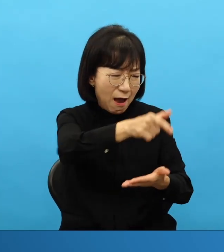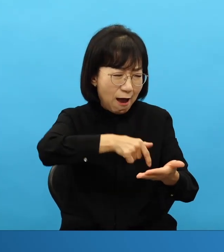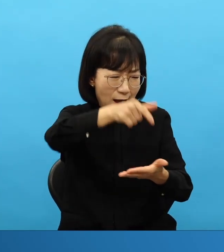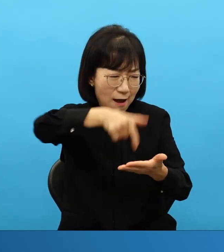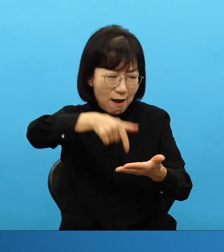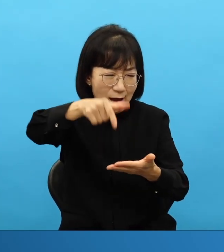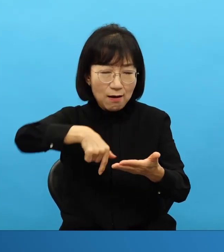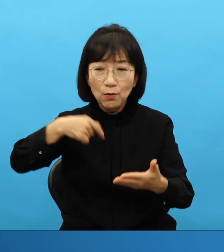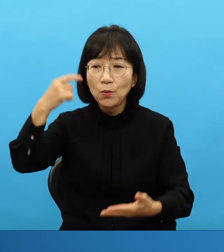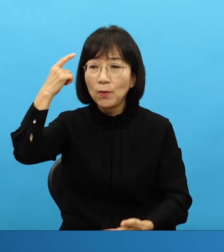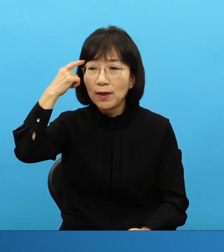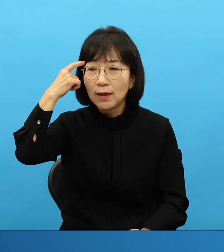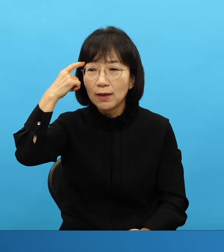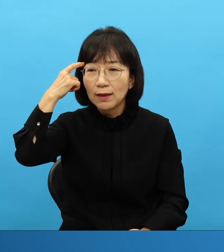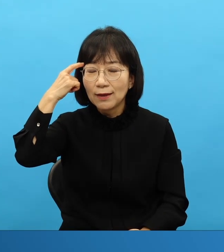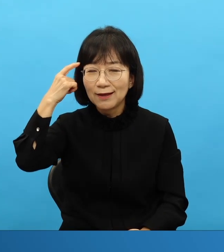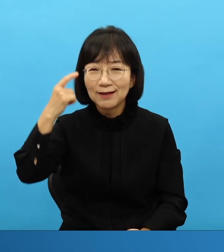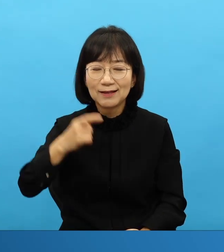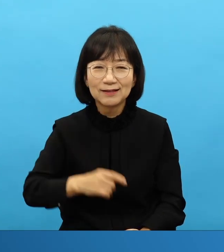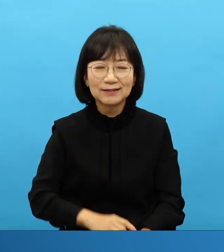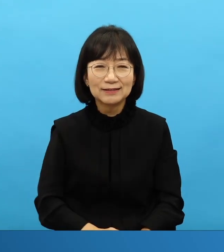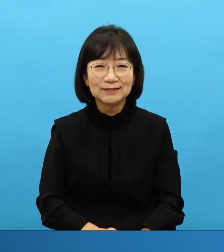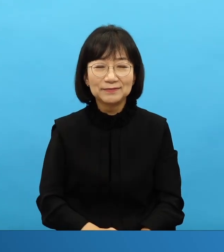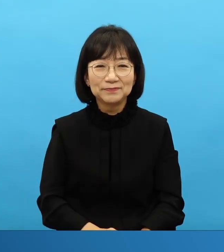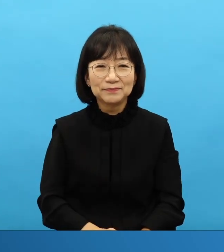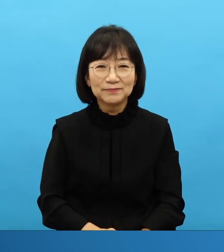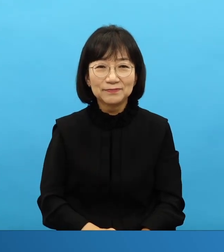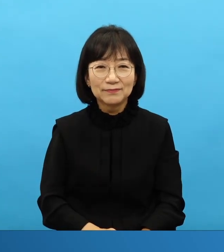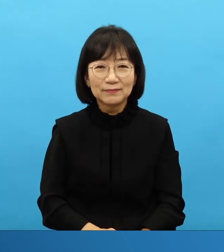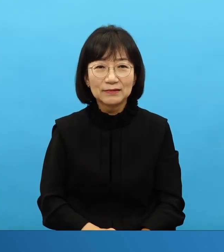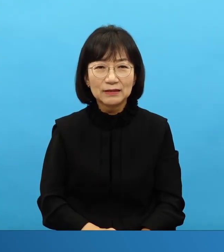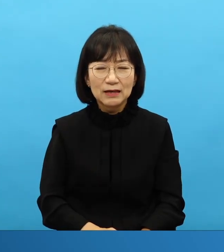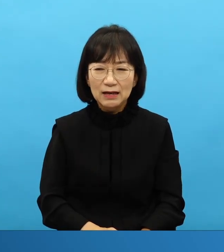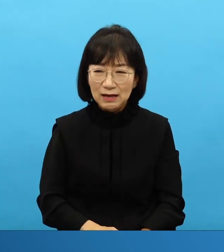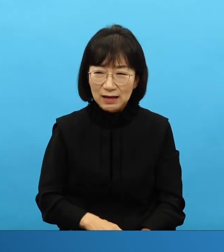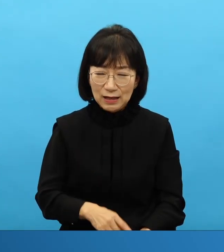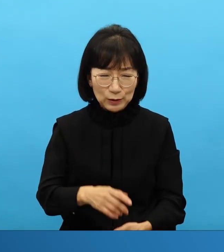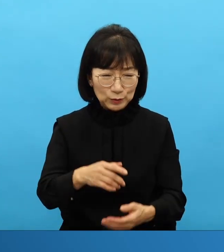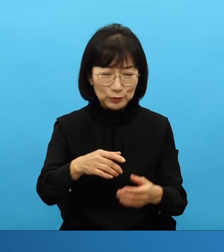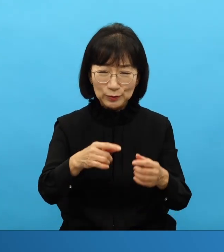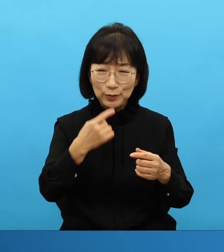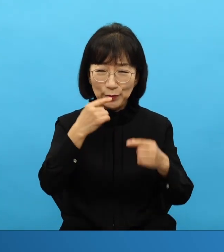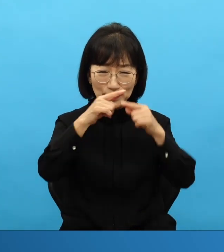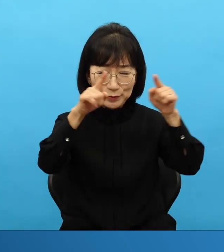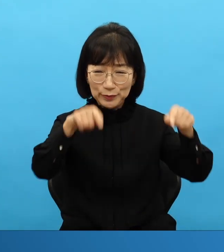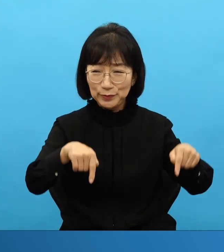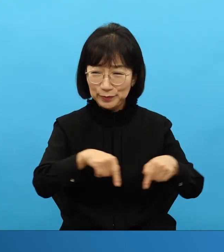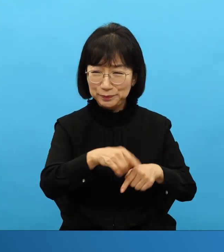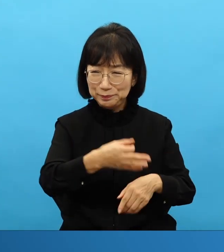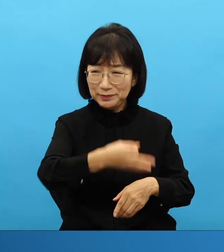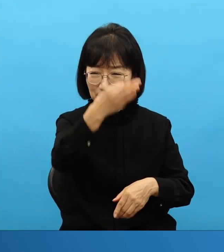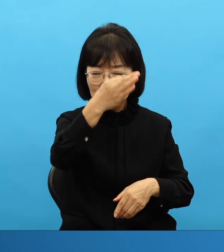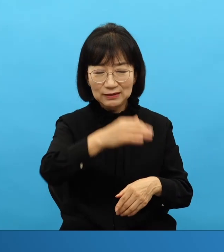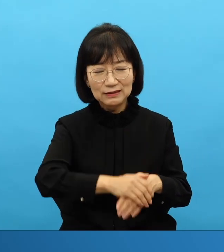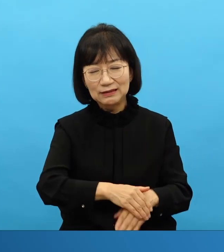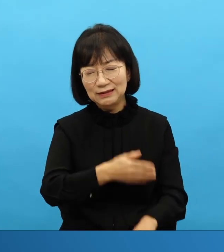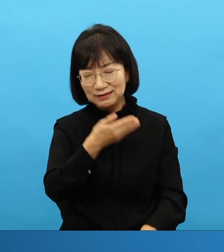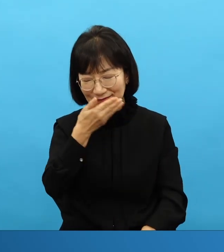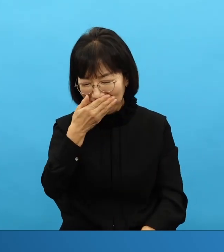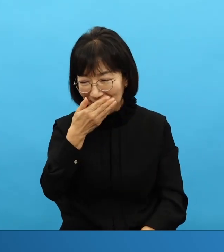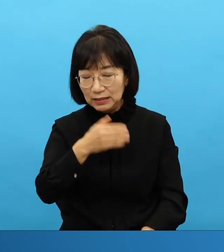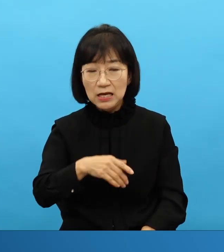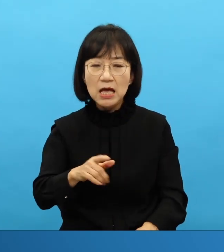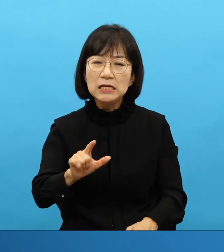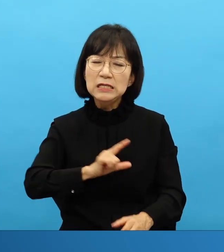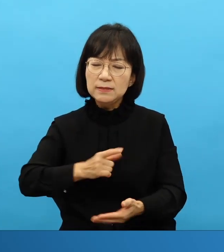儿呢？ 그거하고 상대가 안 되는 거예요. 也就是说，这个价值是不可衡 그 量的。 돈의 가치하고는 여러분하고는 상대가 안 되는 겁니다. 这个钱